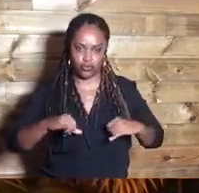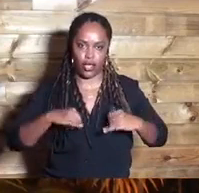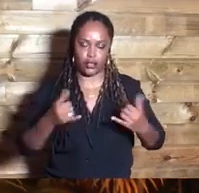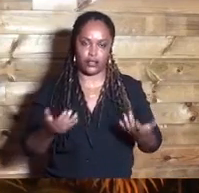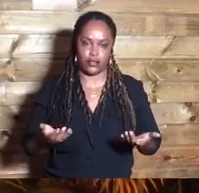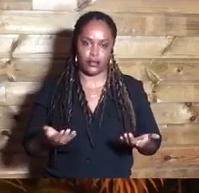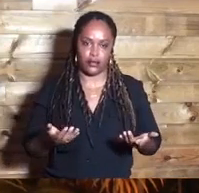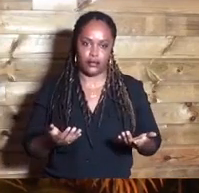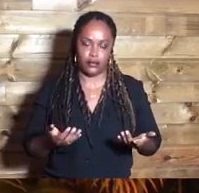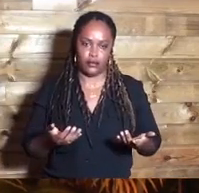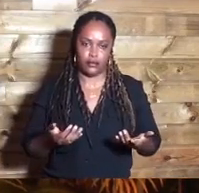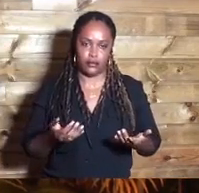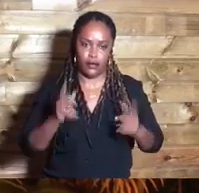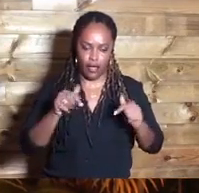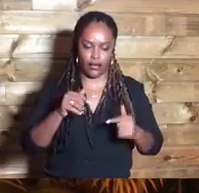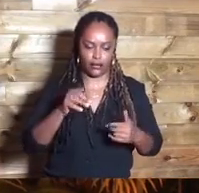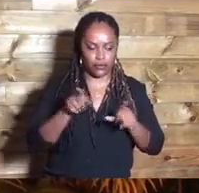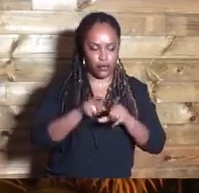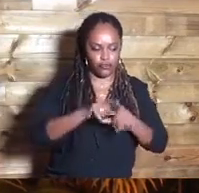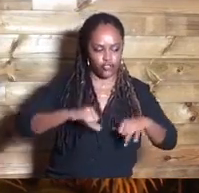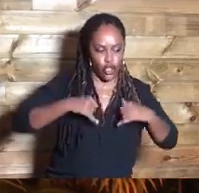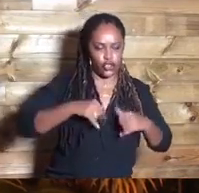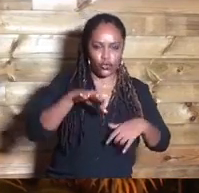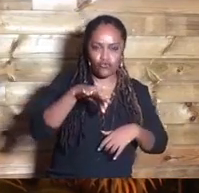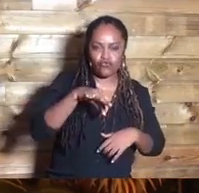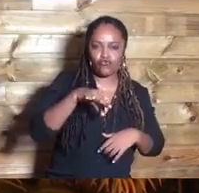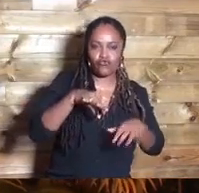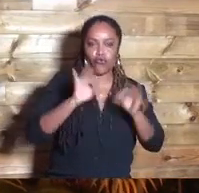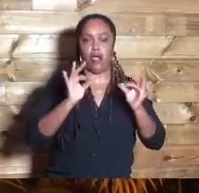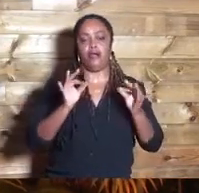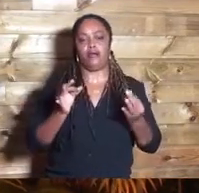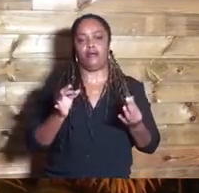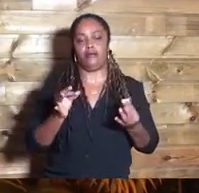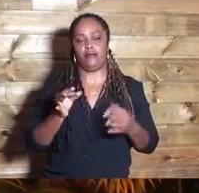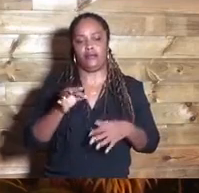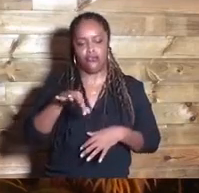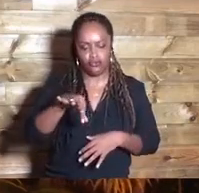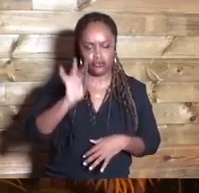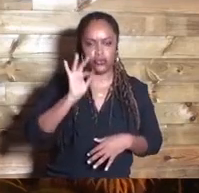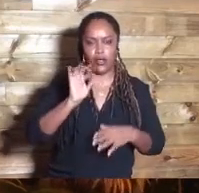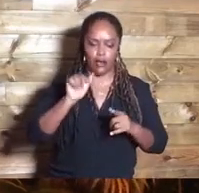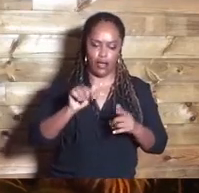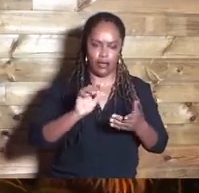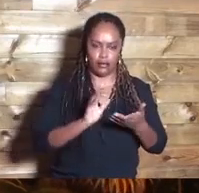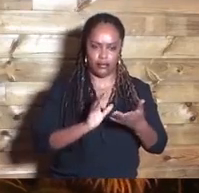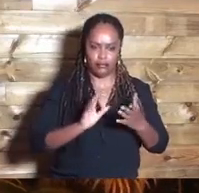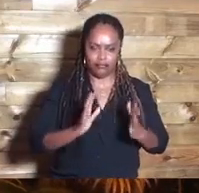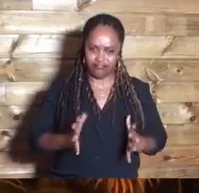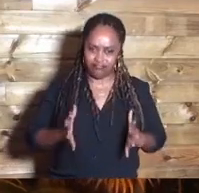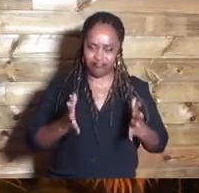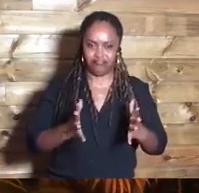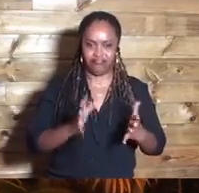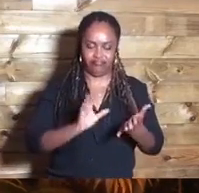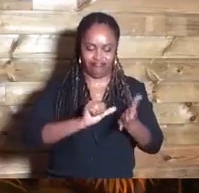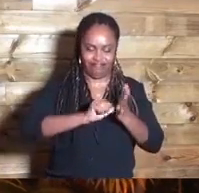qu'elle a au moins choisi un milieu où s'ancrer Et ça, moi, je trouve ça magnifique. Bref. Compte tenu